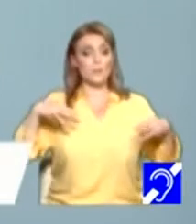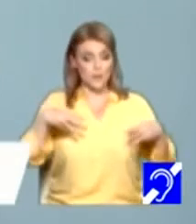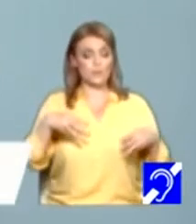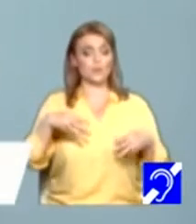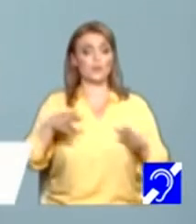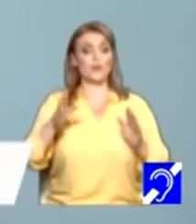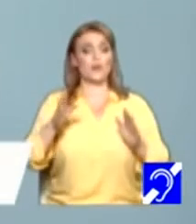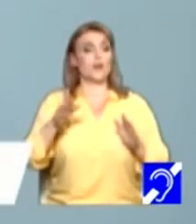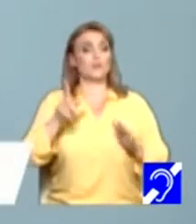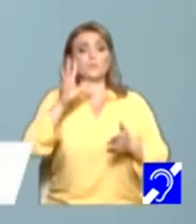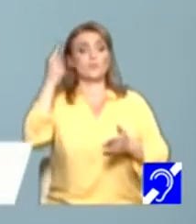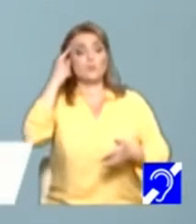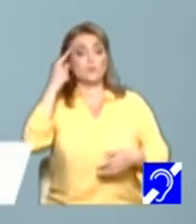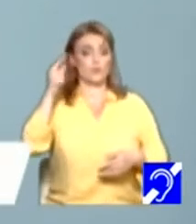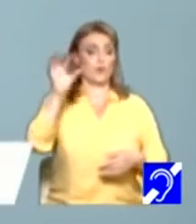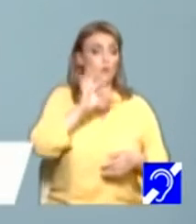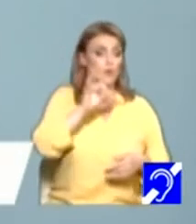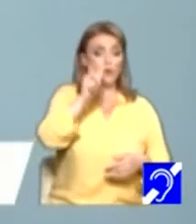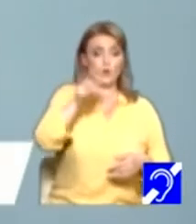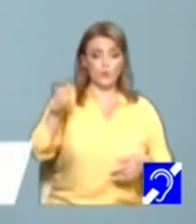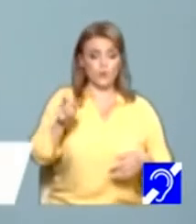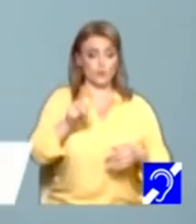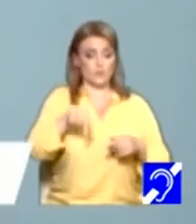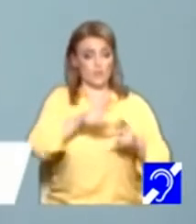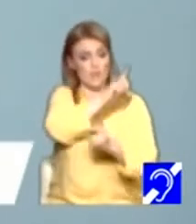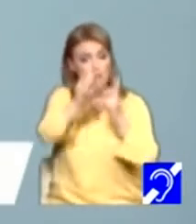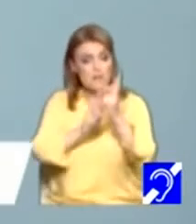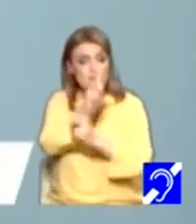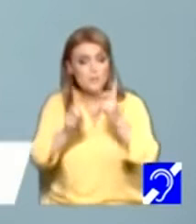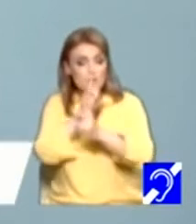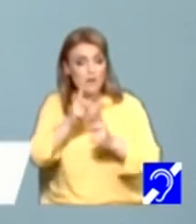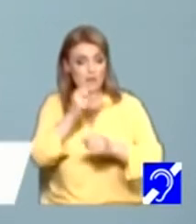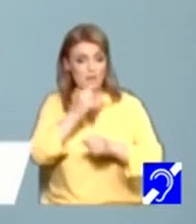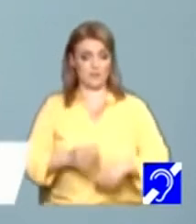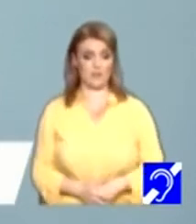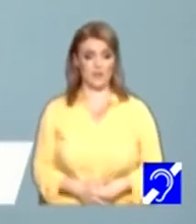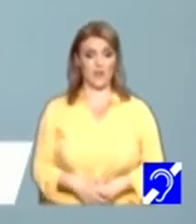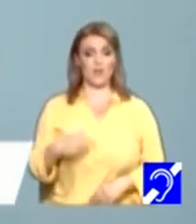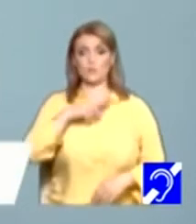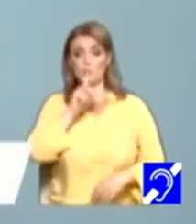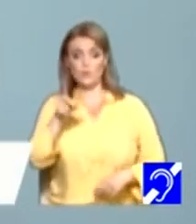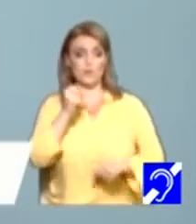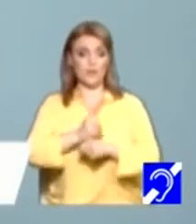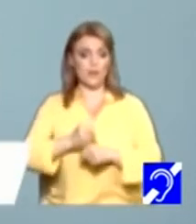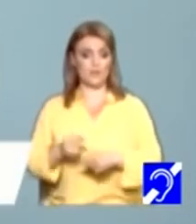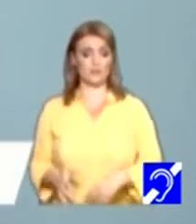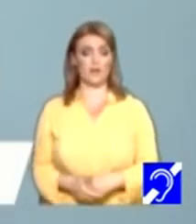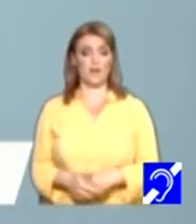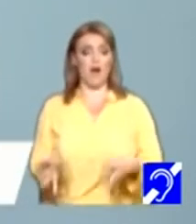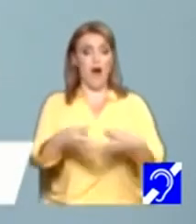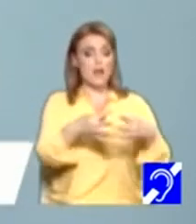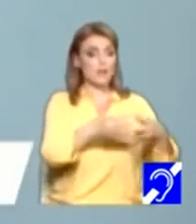de a aduce o schimbare economică și socială în stat. Și să nu facem alianțe pe gen